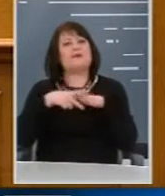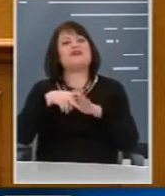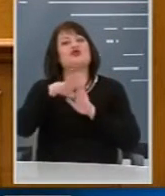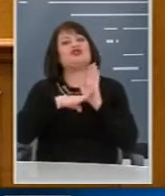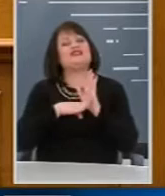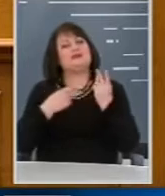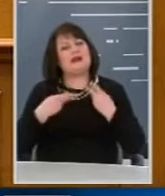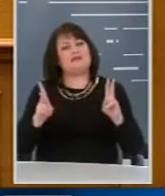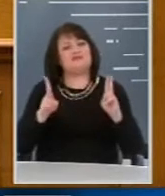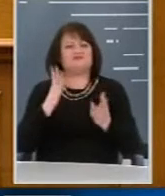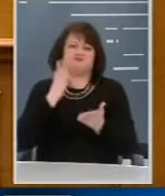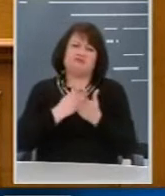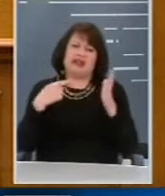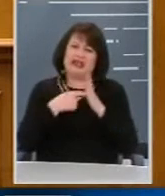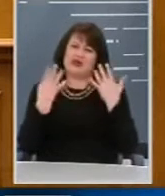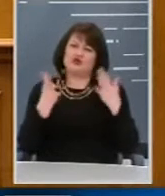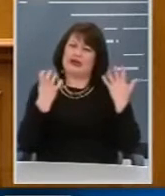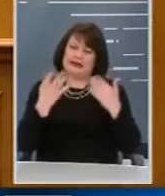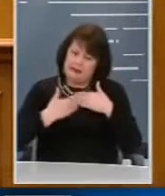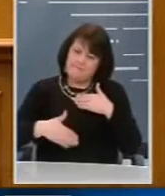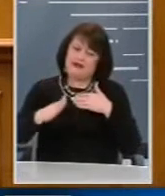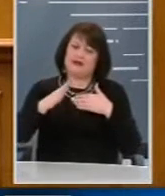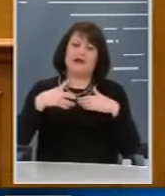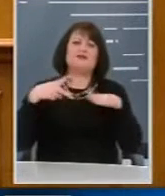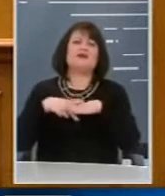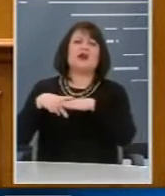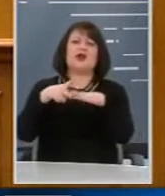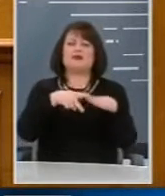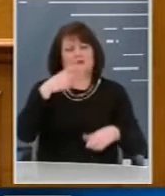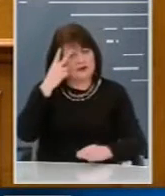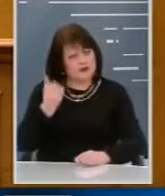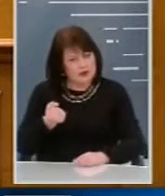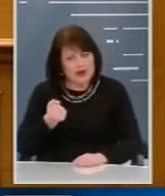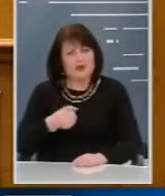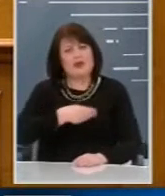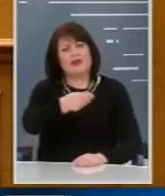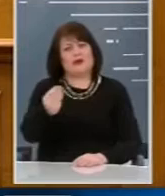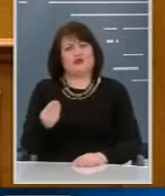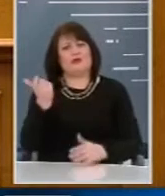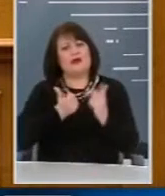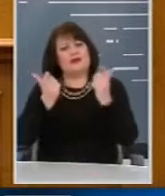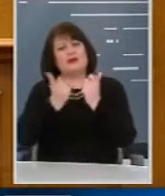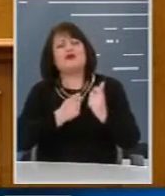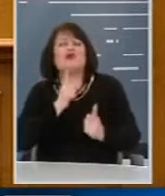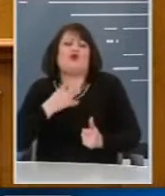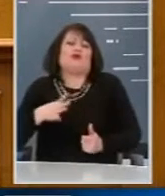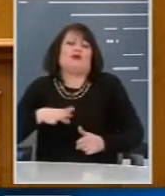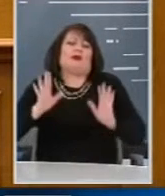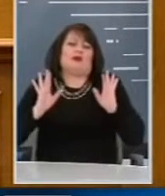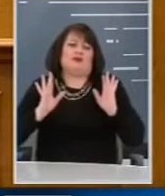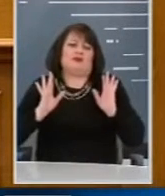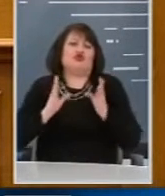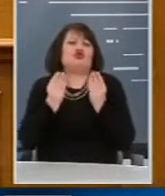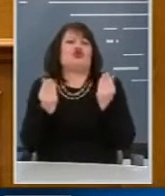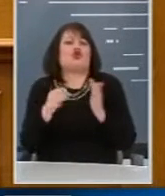συστήματος τα μέσα της δεκαετίας του 90, οι τράπεζες είχαν το δικαίωμα να δίνουν δάνεια όπου θέλανε,